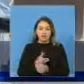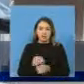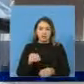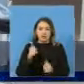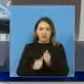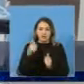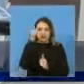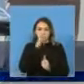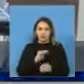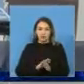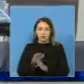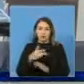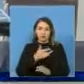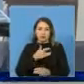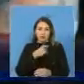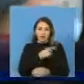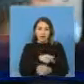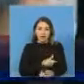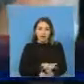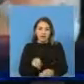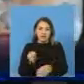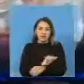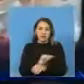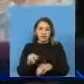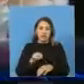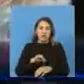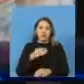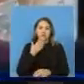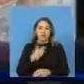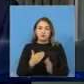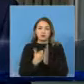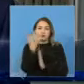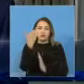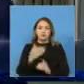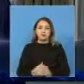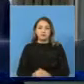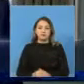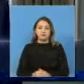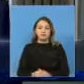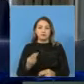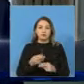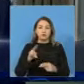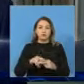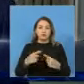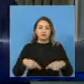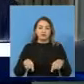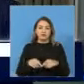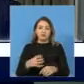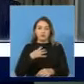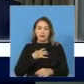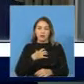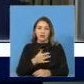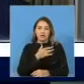сайын толыққанымен жүрек қан тамырлары ауруын емдейтін мамандарға сұраныс жоғары. Бұл конференцияның маңыздылығы, бұл